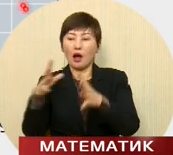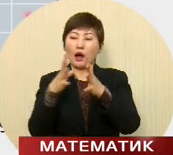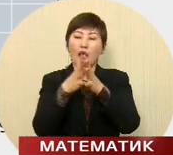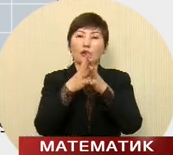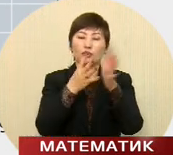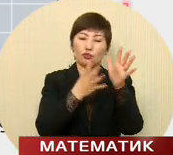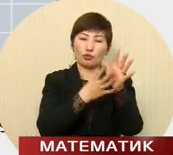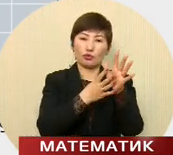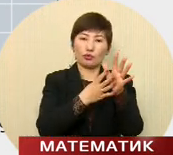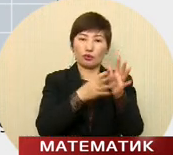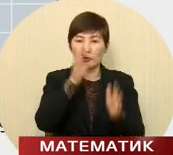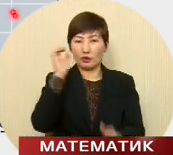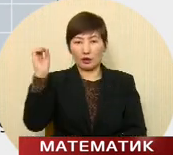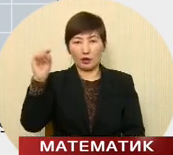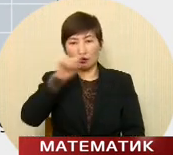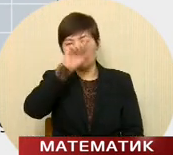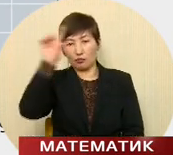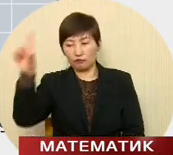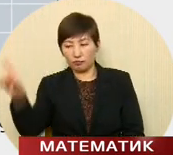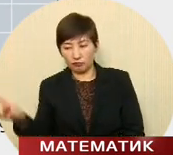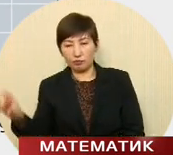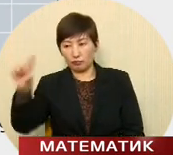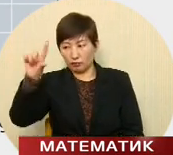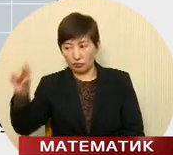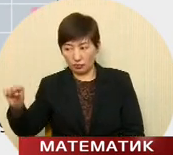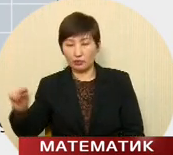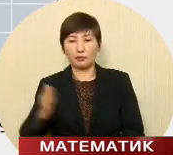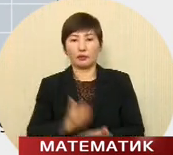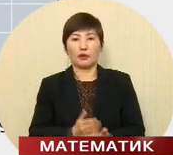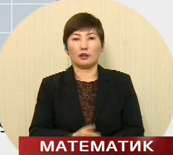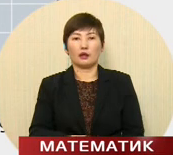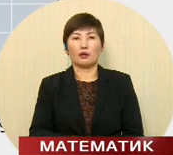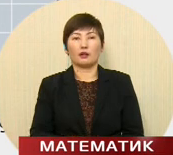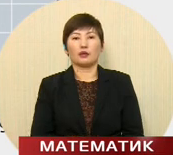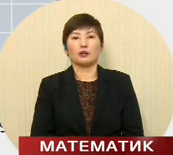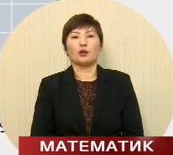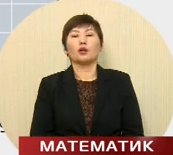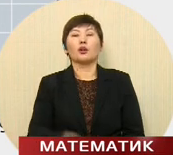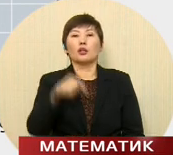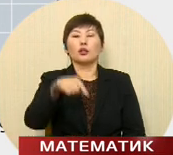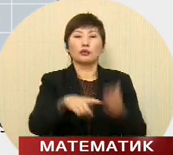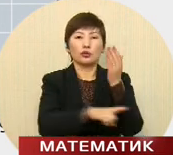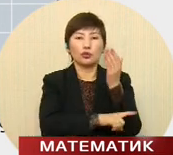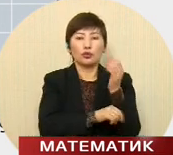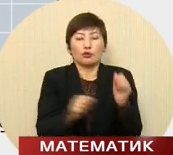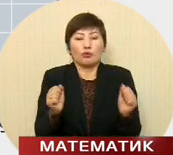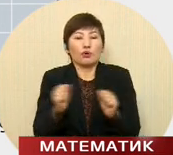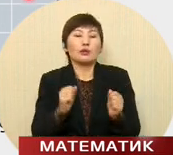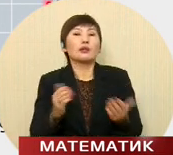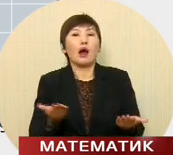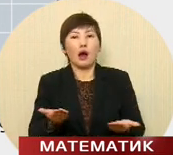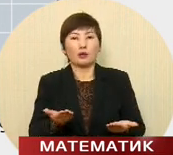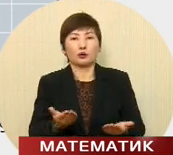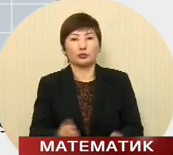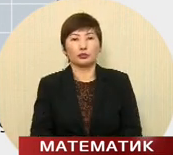болж буурсан байна. За гэхдээ бид нар тухайн өдрийн хамгийн сэрүүн байсан үеийг олох хэрэгтэй байгаа. За гэхдээ энэ 20